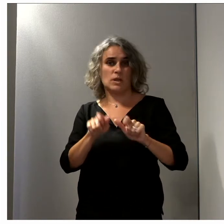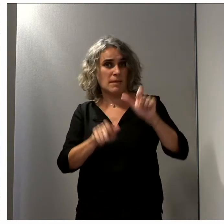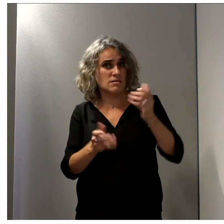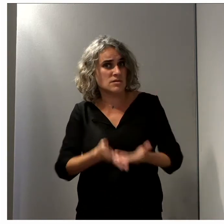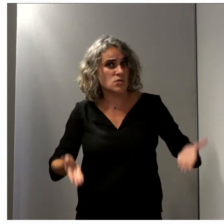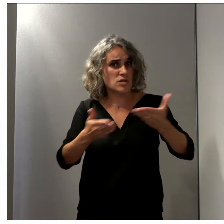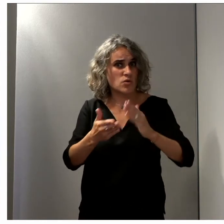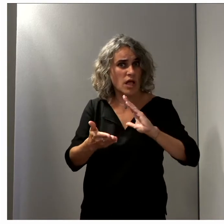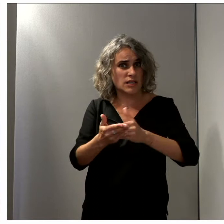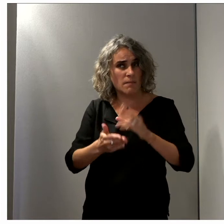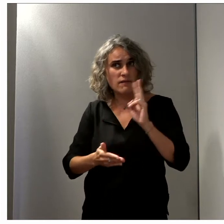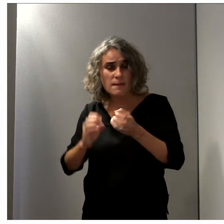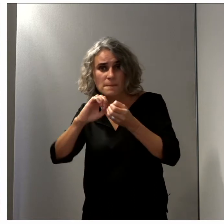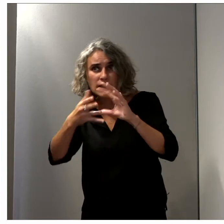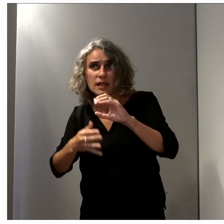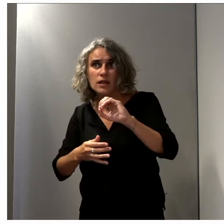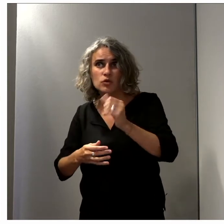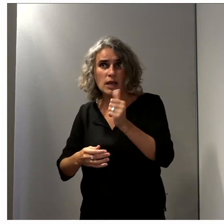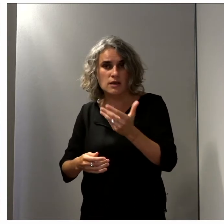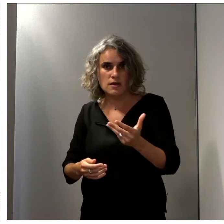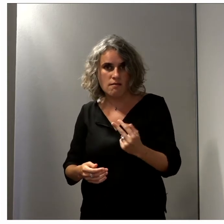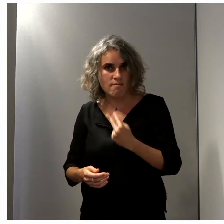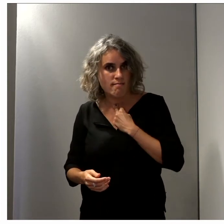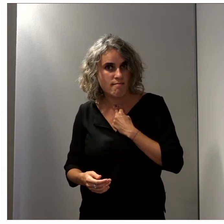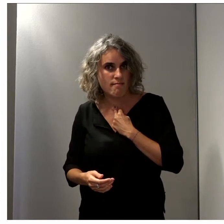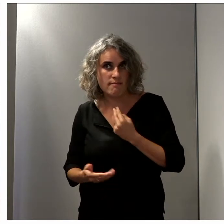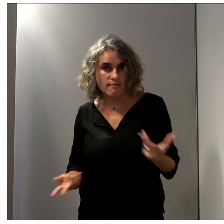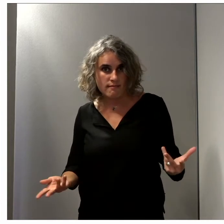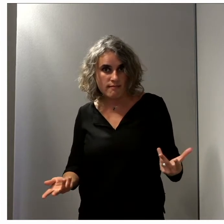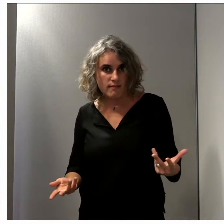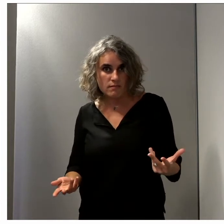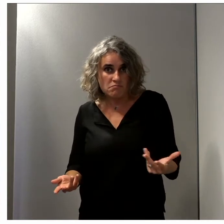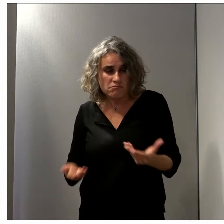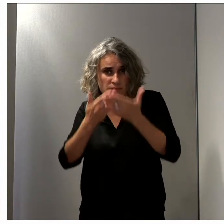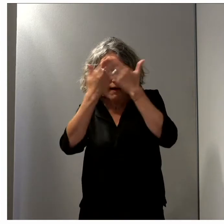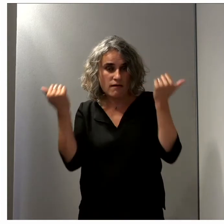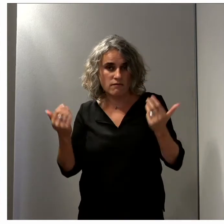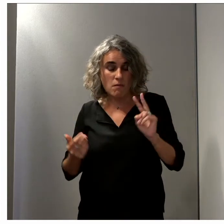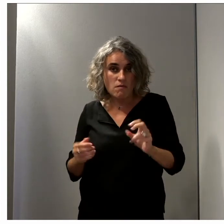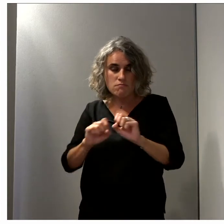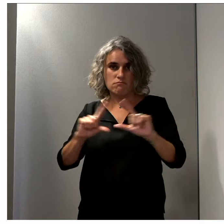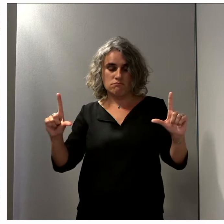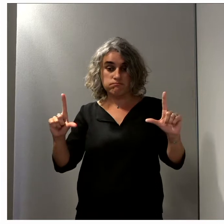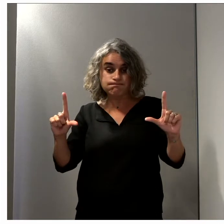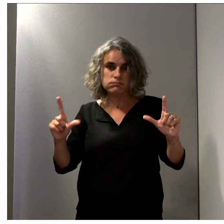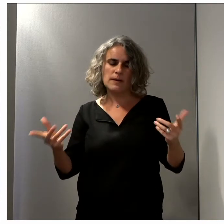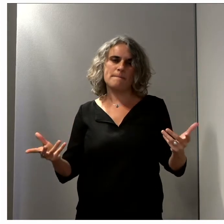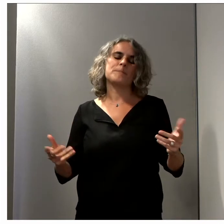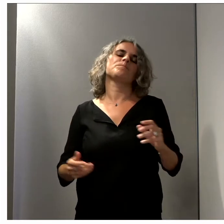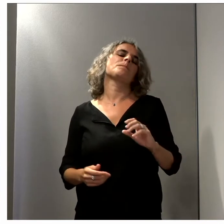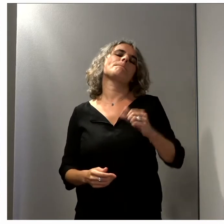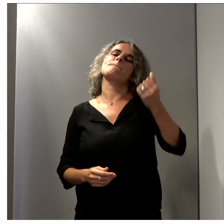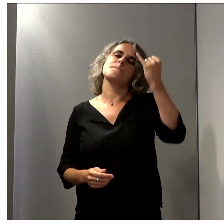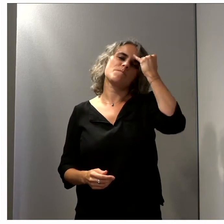situation de handicap n'utilisent pas encore les outils numériques parce qu'ils ne savent pas les utiliser. Et quelque part, la première